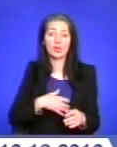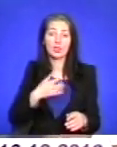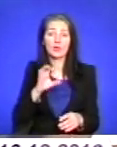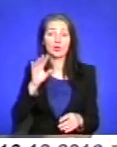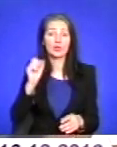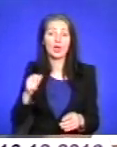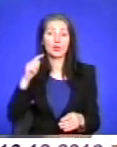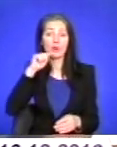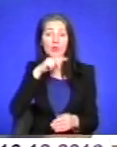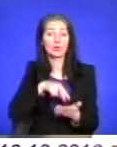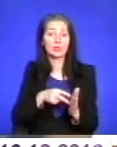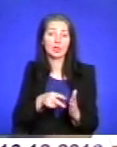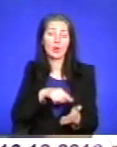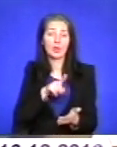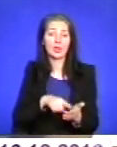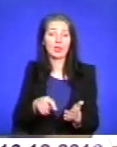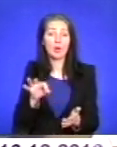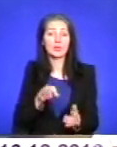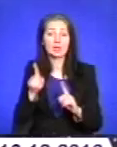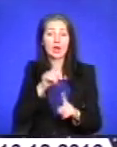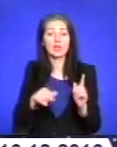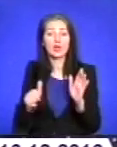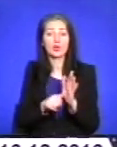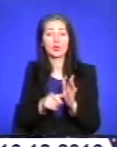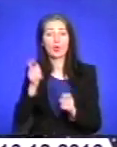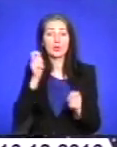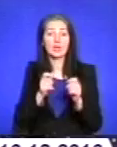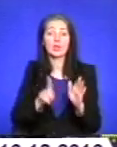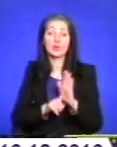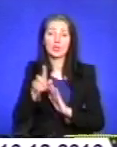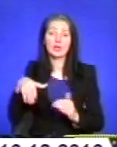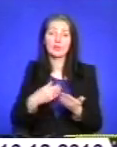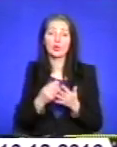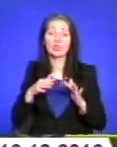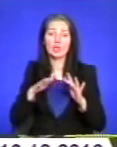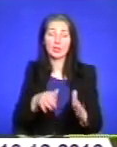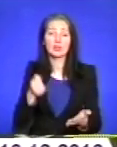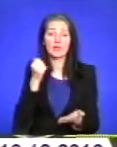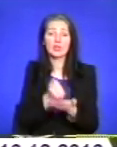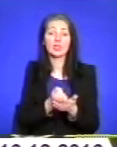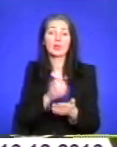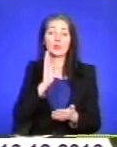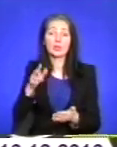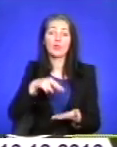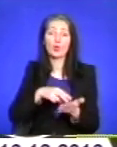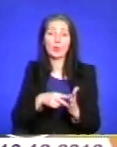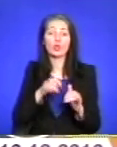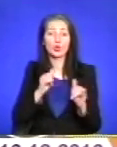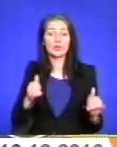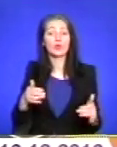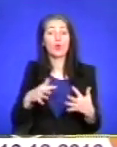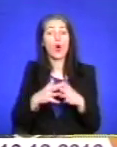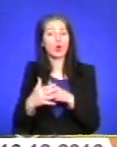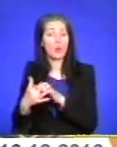питань. Обласна рада 6-го скликання почала свою діяльність із затвердження перспективного плану розвитку громад. Наразі